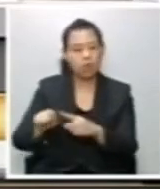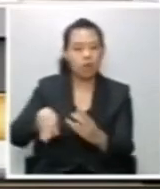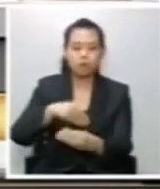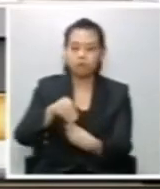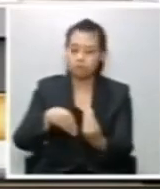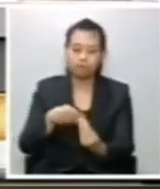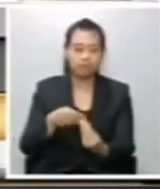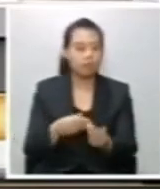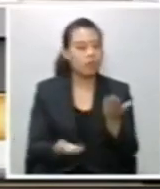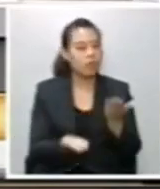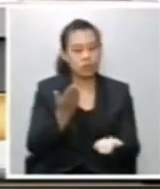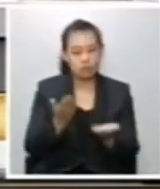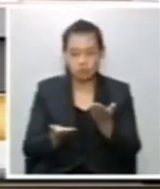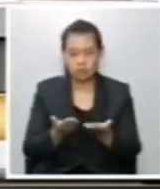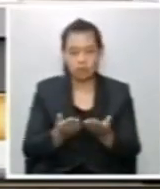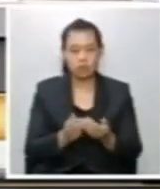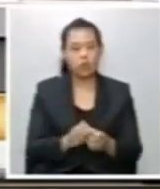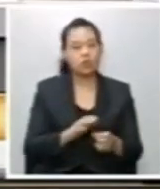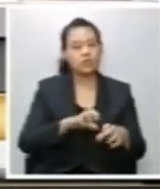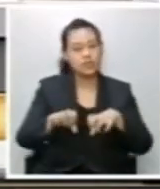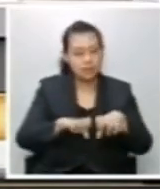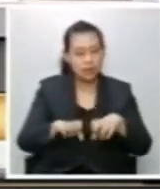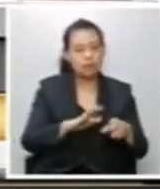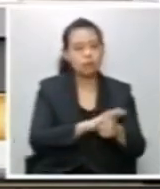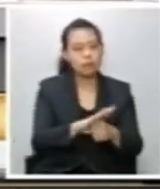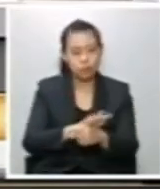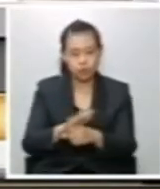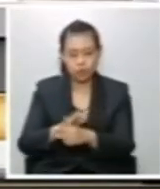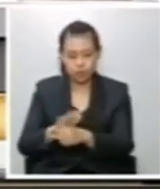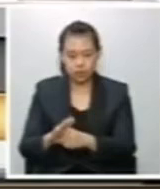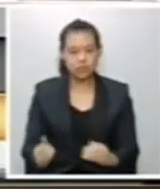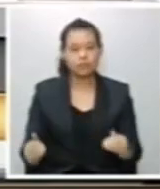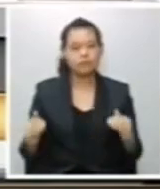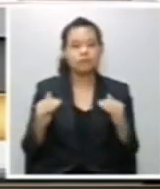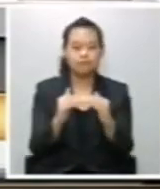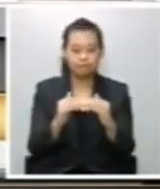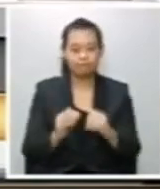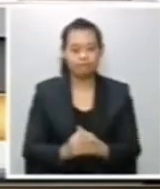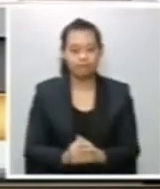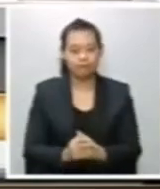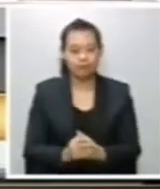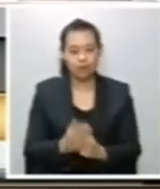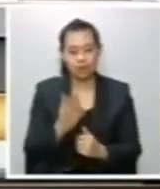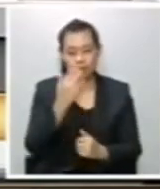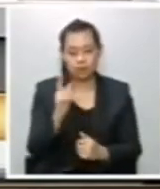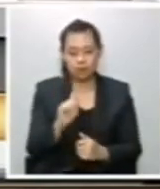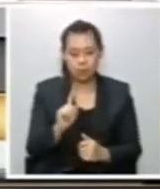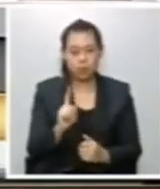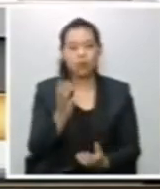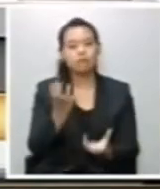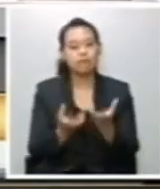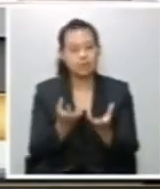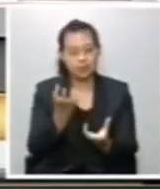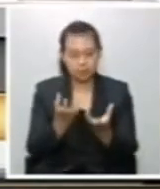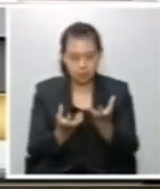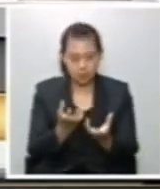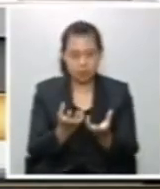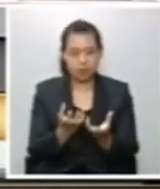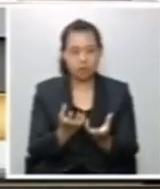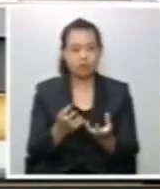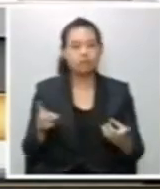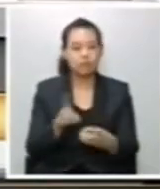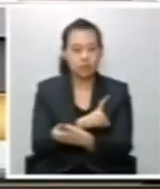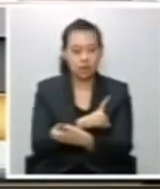เป็นที่จะต้องมีความพอดีมีความสมดุลเพื่อที่จะเป็นหลักประกันของความเป็นธรรมและความชอบธรรมของสัง